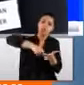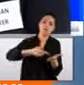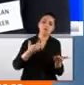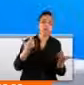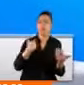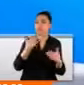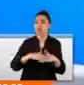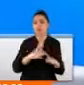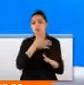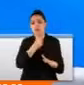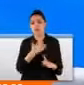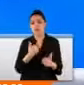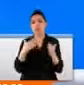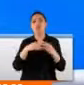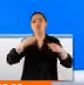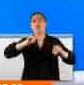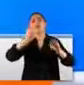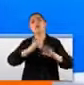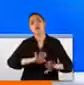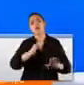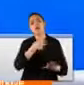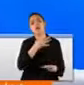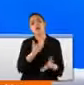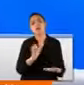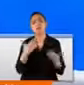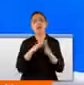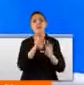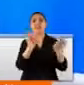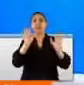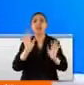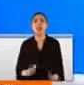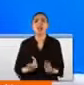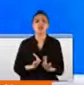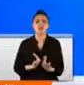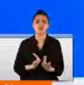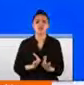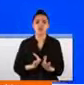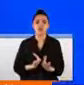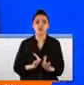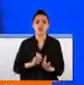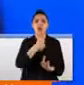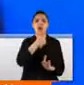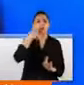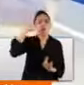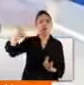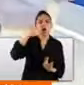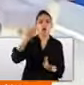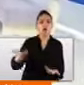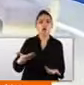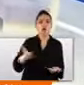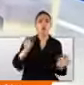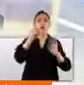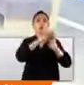attığımı bilmiyorum. Ama evimi satmasın Müge Hanım evsiz kalacağım satmasın. Böyle adamlar arıyor Müge Hanım.